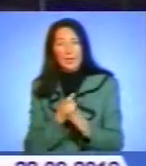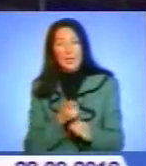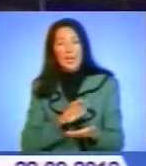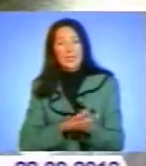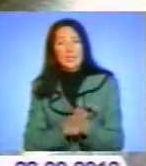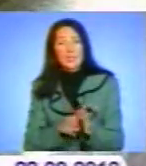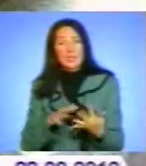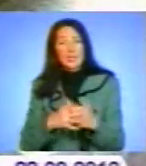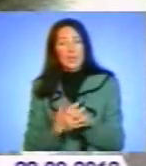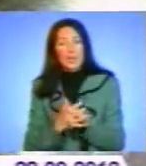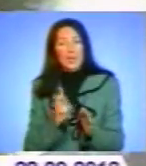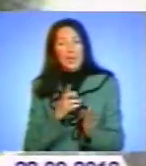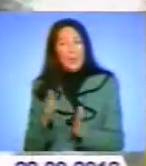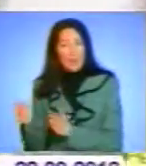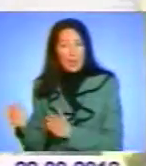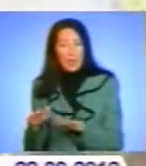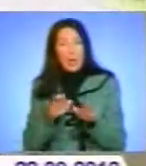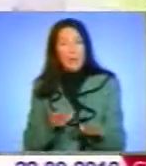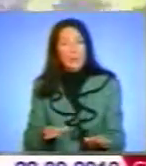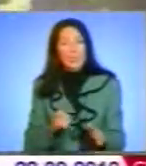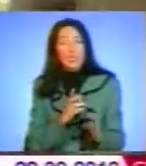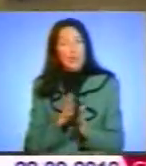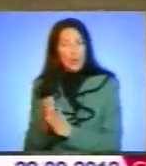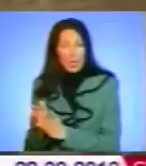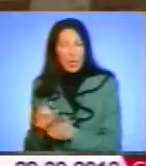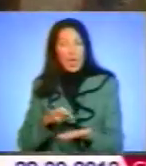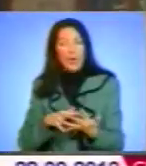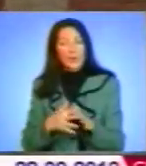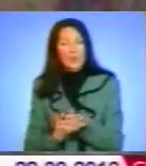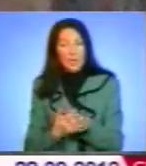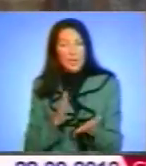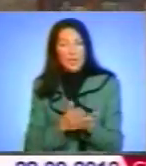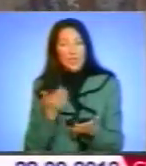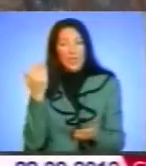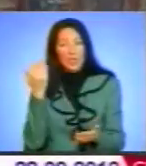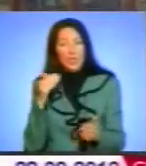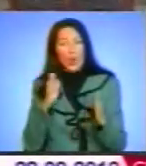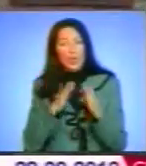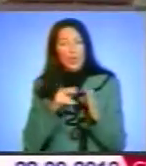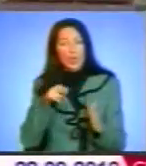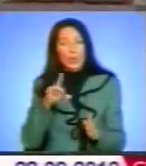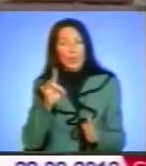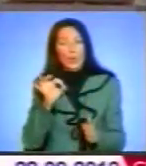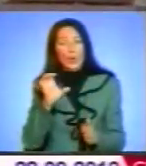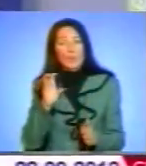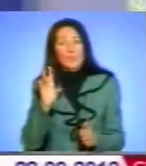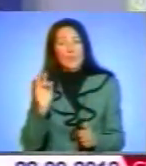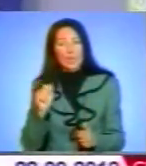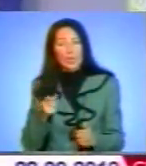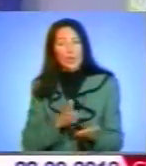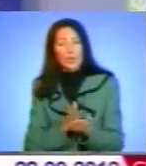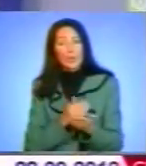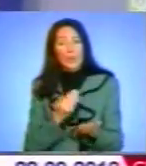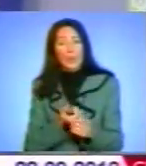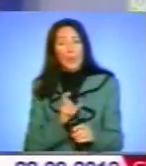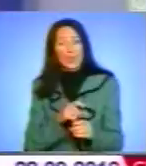книгозбірні. Приміщення бібліотеки у Прошові знаходиться у колишньому будинку просвіти. Тут обслуговують понад 500